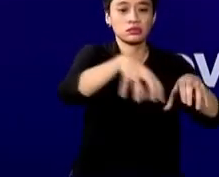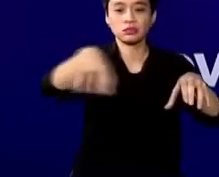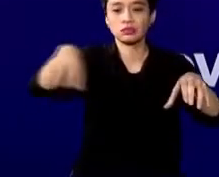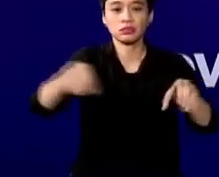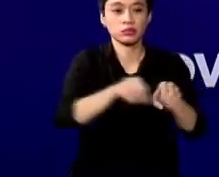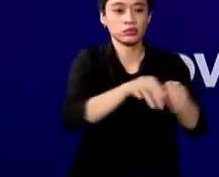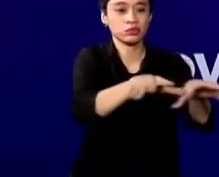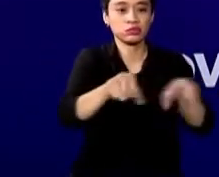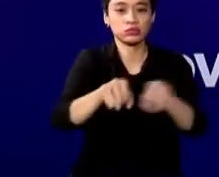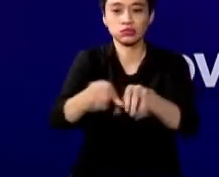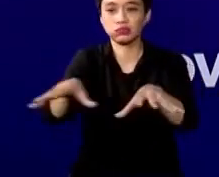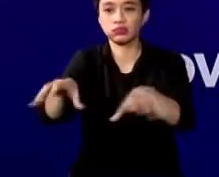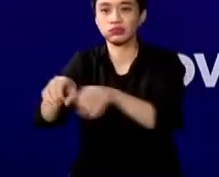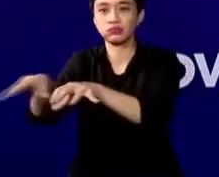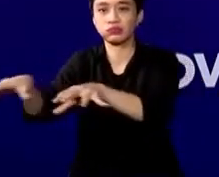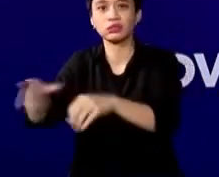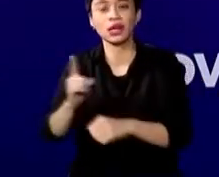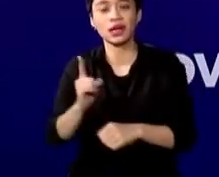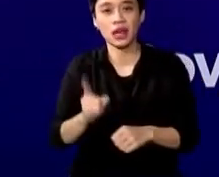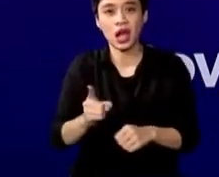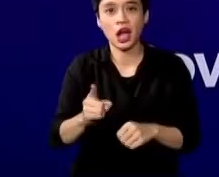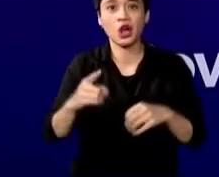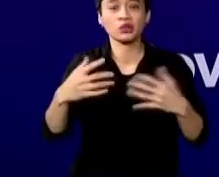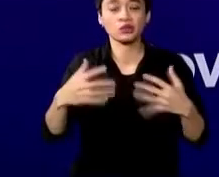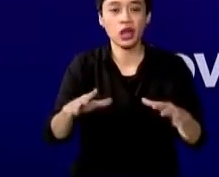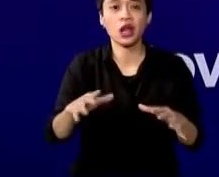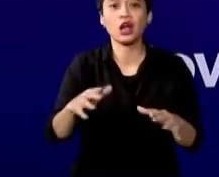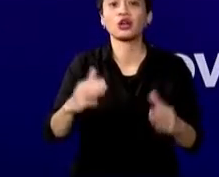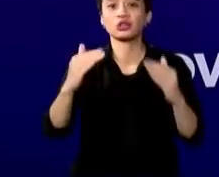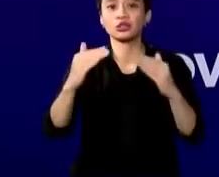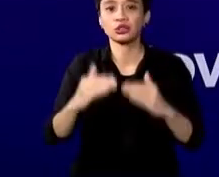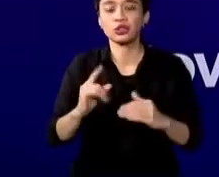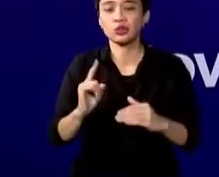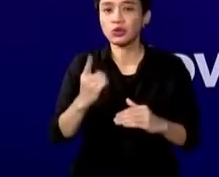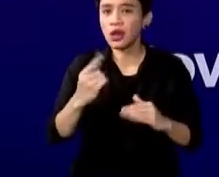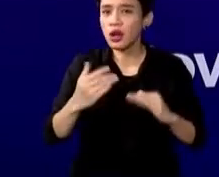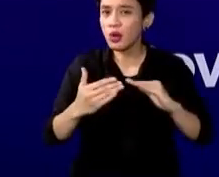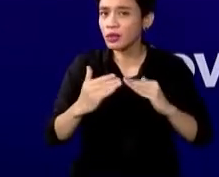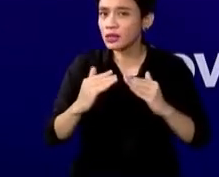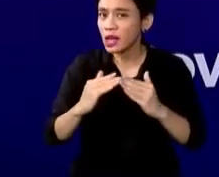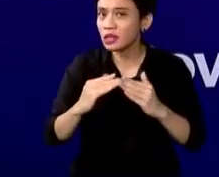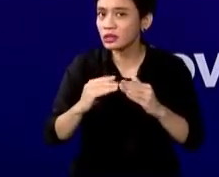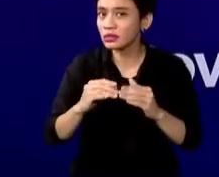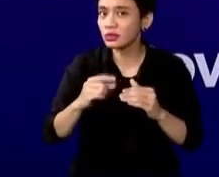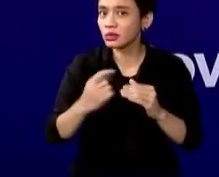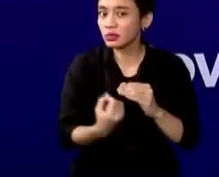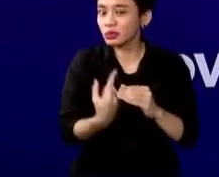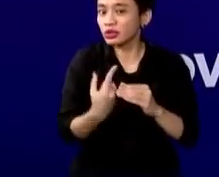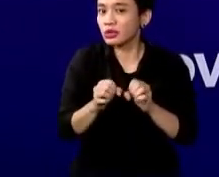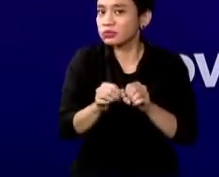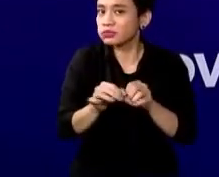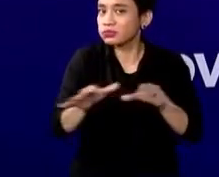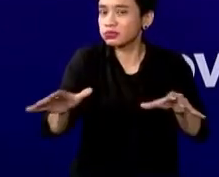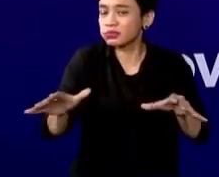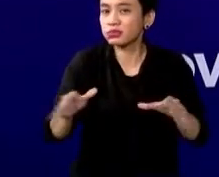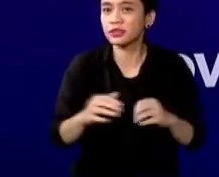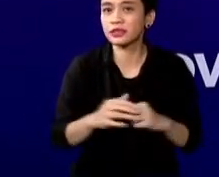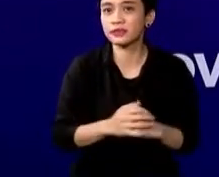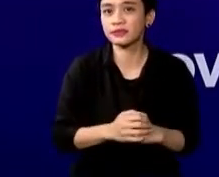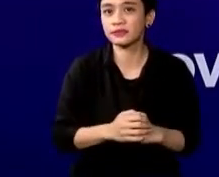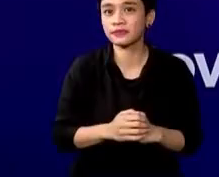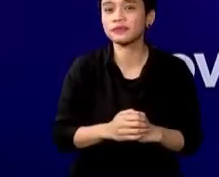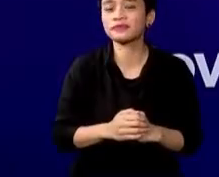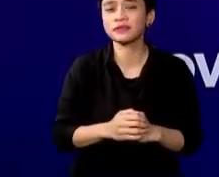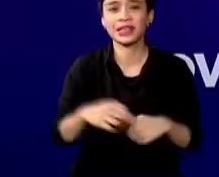seterusnya menjadi penularan di komunitas ada transmisi lokal jadi eh apa yang menjadi